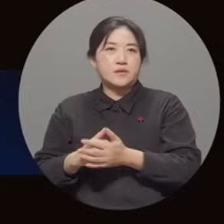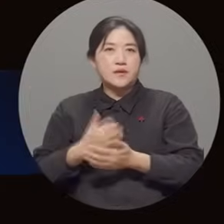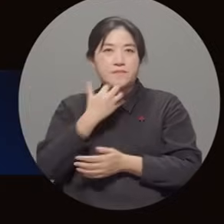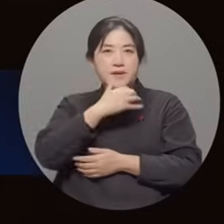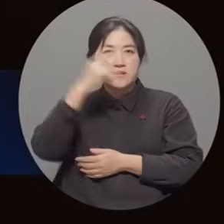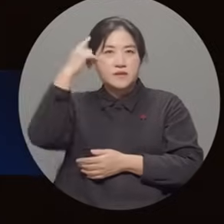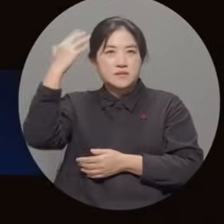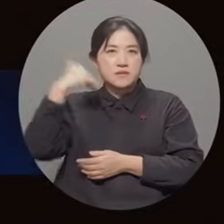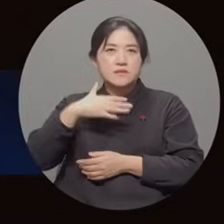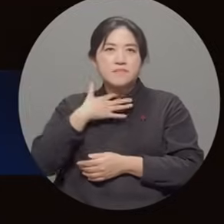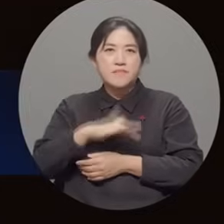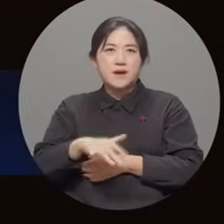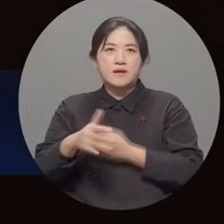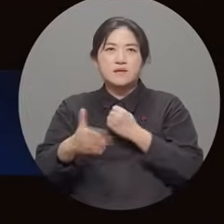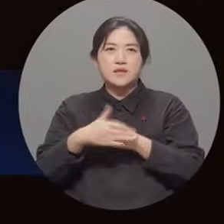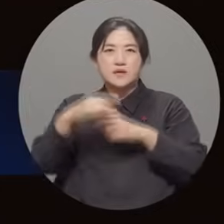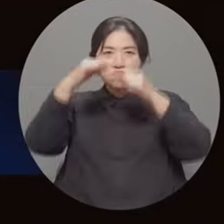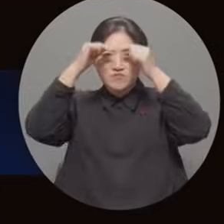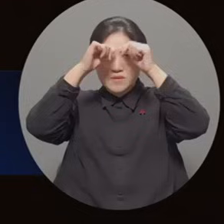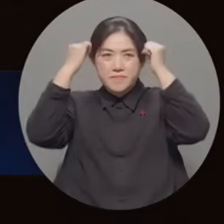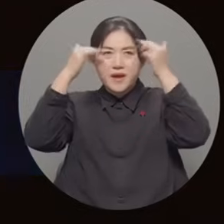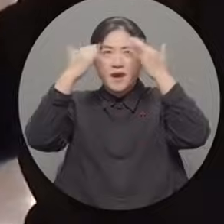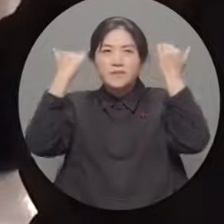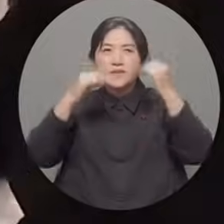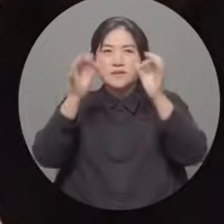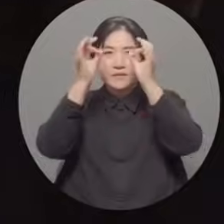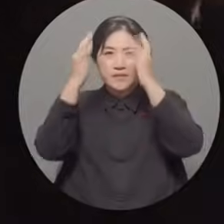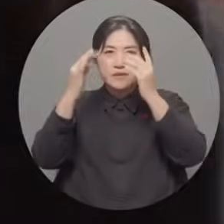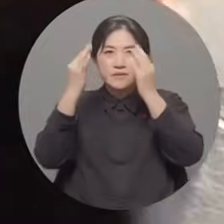적이 한 번도 없어서 눈썹도 없었어요, 이때는.